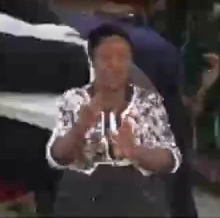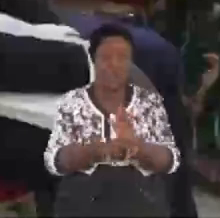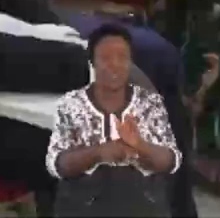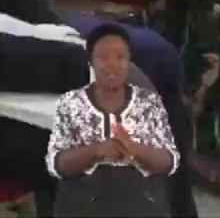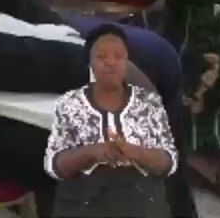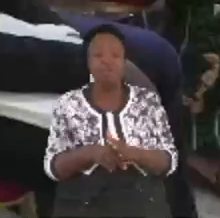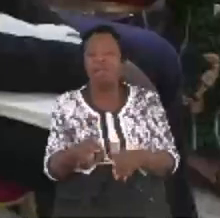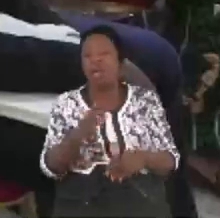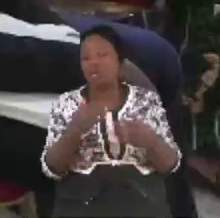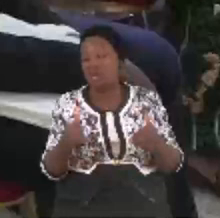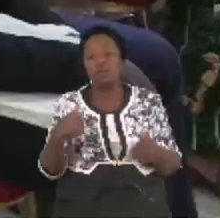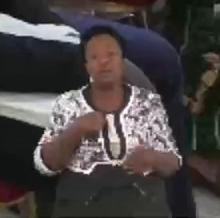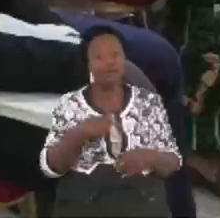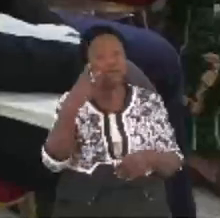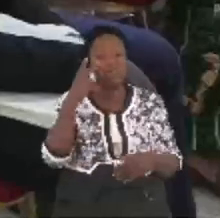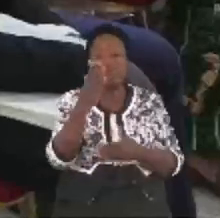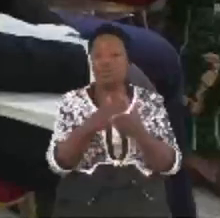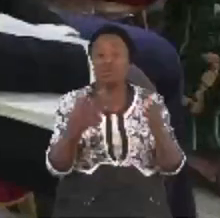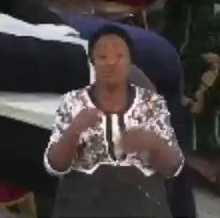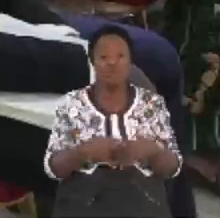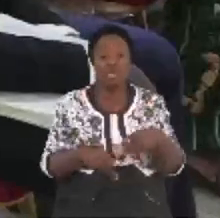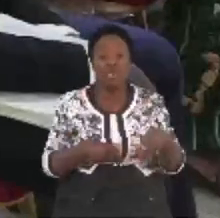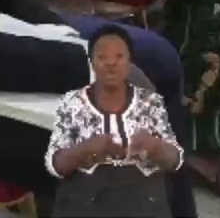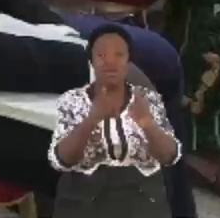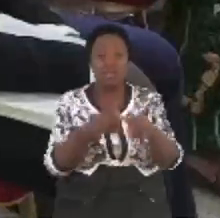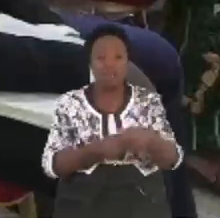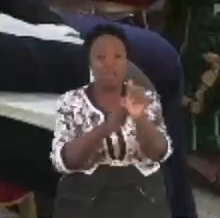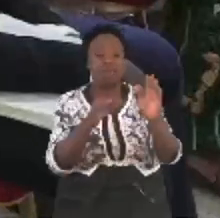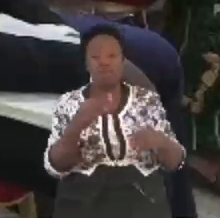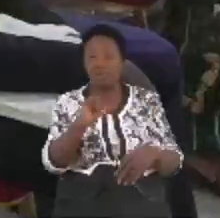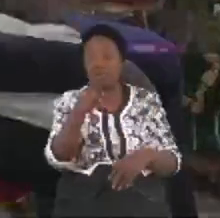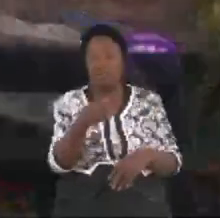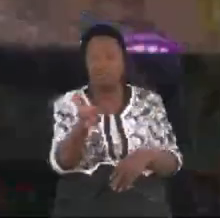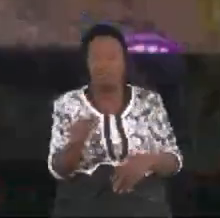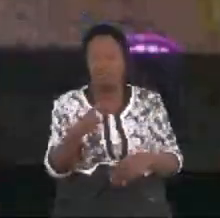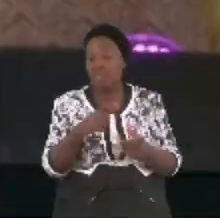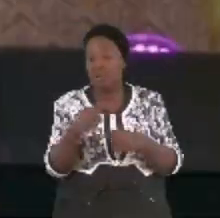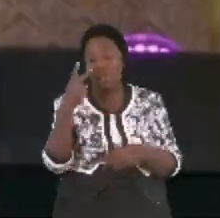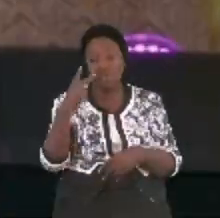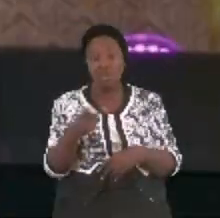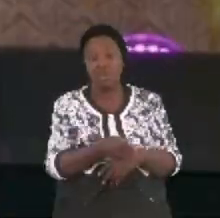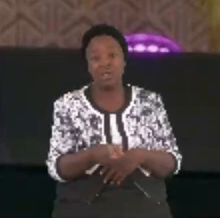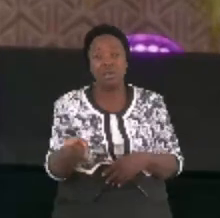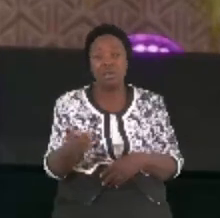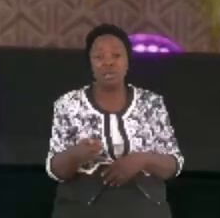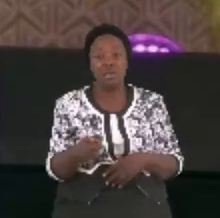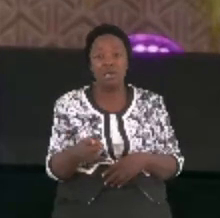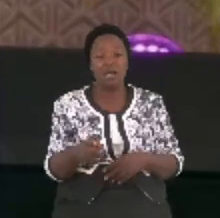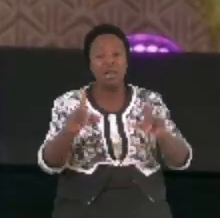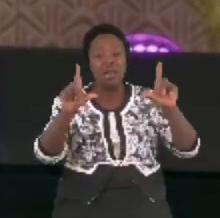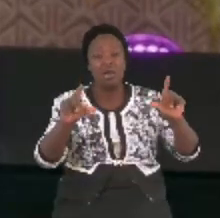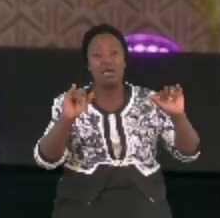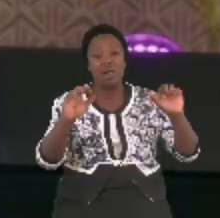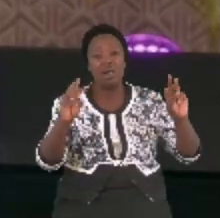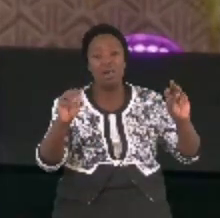la droiture, la justesse. Nous avons vu certains de ses disciples. Nous avons vu leurs limitations. Maintenant, nous venons au troisième